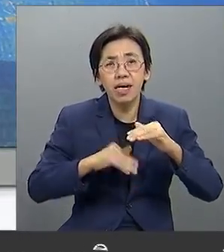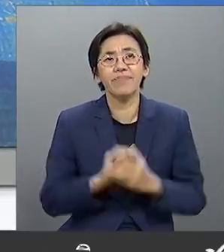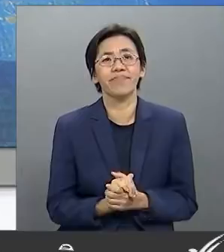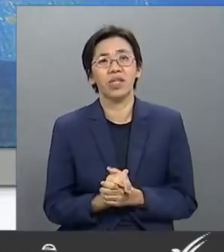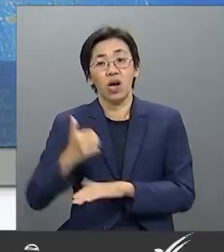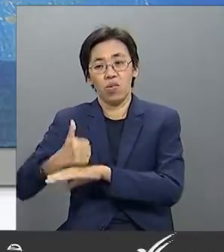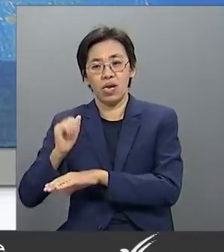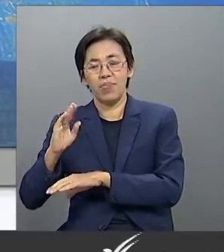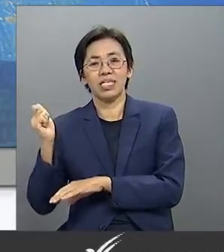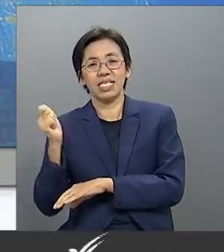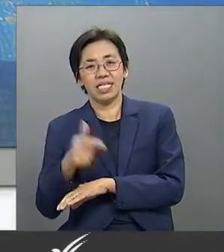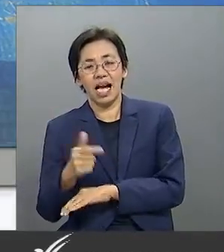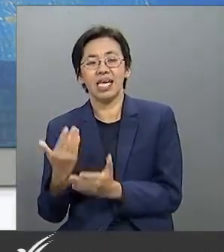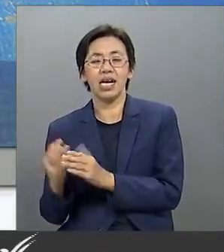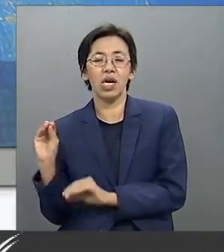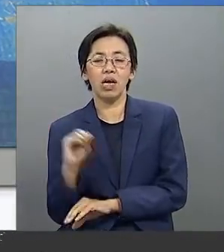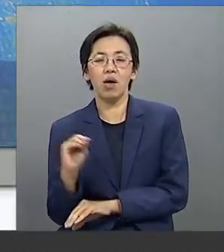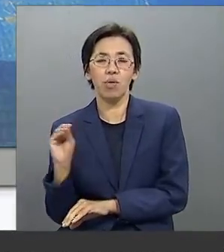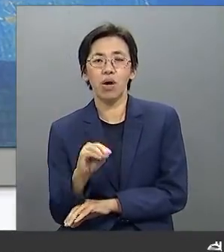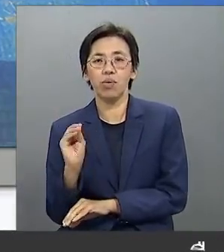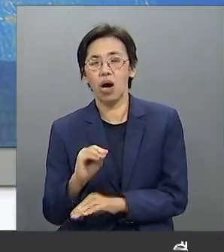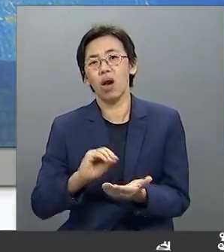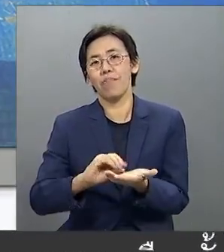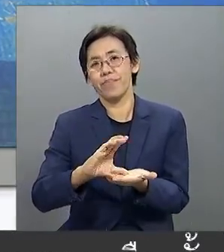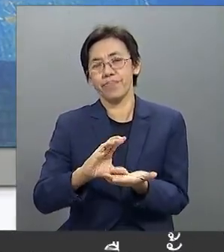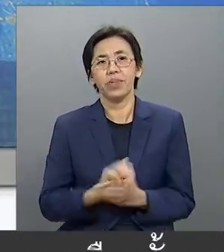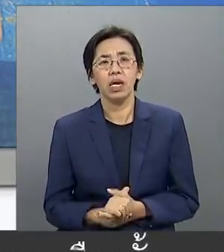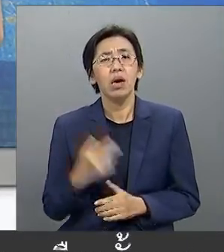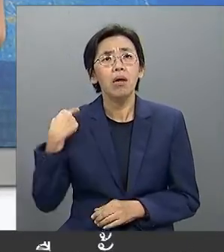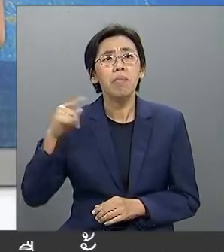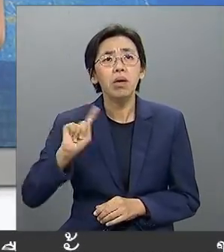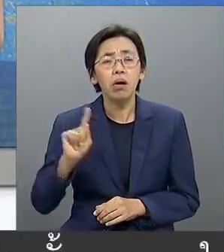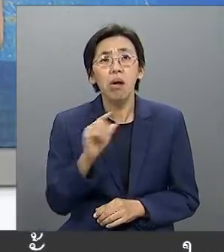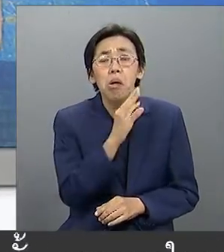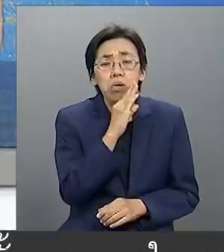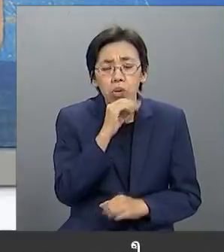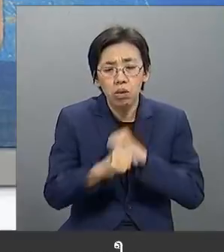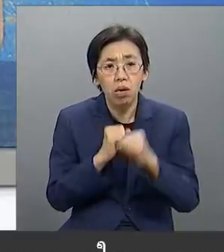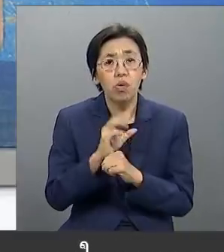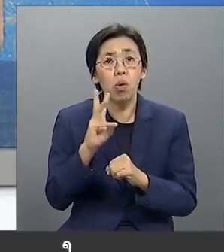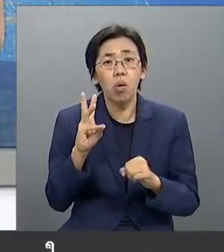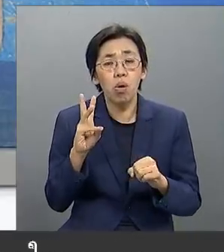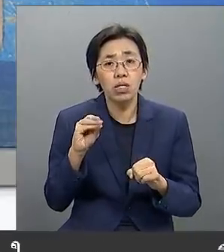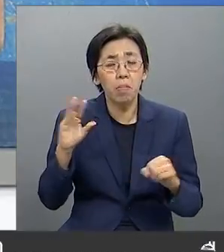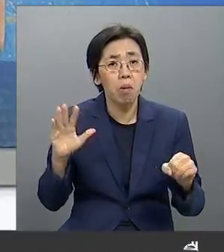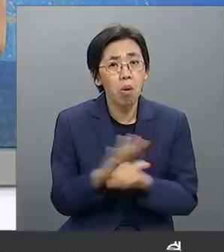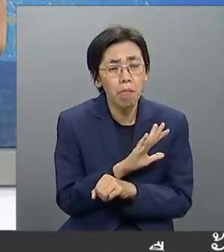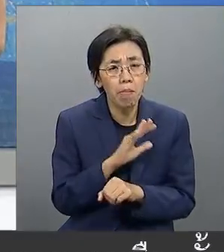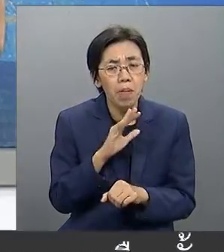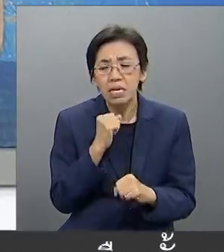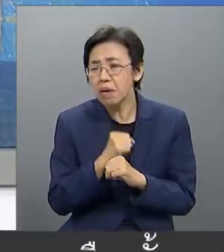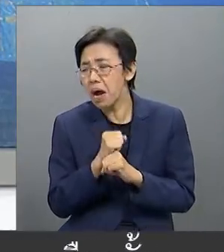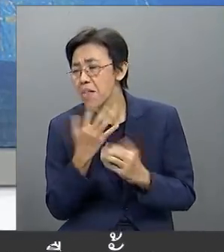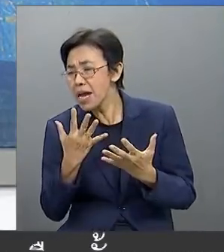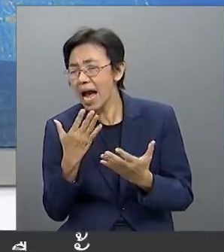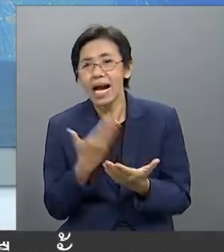ส่งเงินเข้ากองทุนฝ่ายเดียวนะคะผลประโยชน์ก็คือเมื่อสมาชิกอายุครบ 60ปีเกษียณก็จะเลือกรับเงินได้